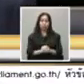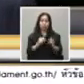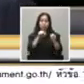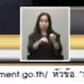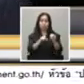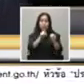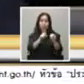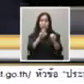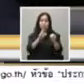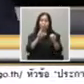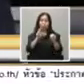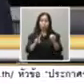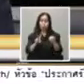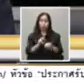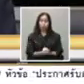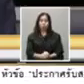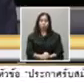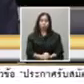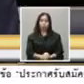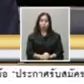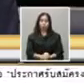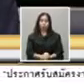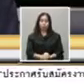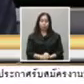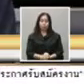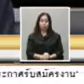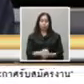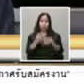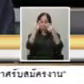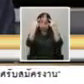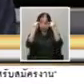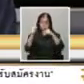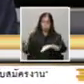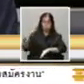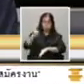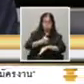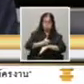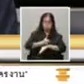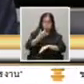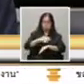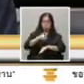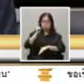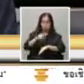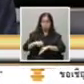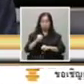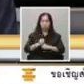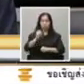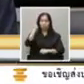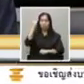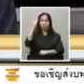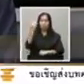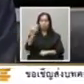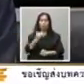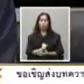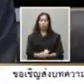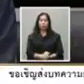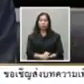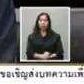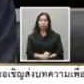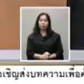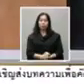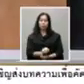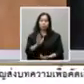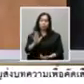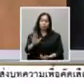ครับคณะรัฐมนตรีเข้าบริหารราชการแผ่นดินต้องแถลงนโยบายต่อรัฐสภา พอแล้วครับ